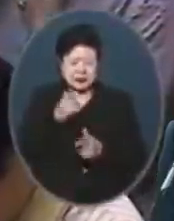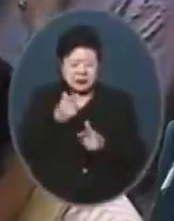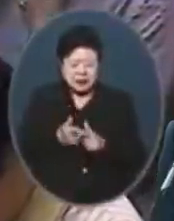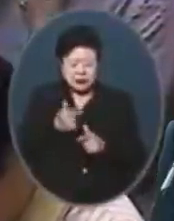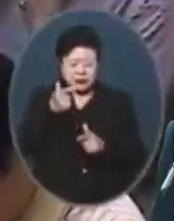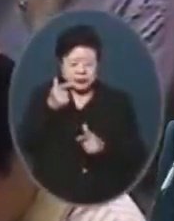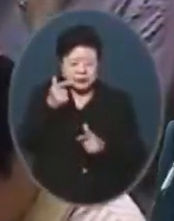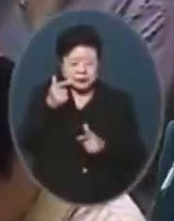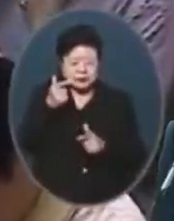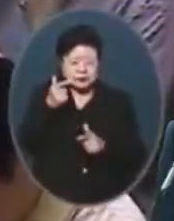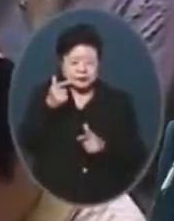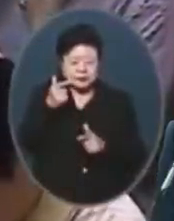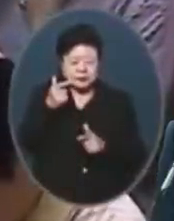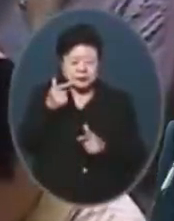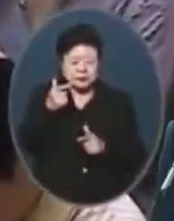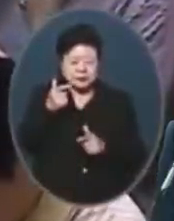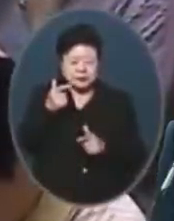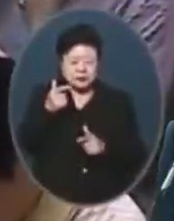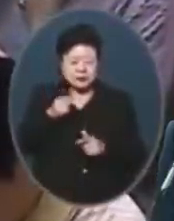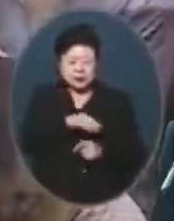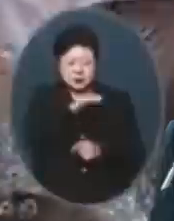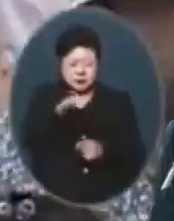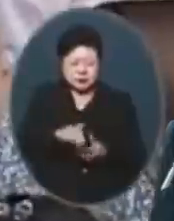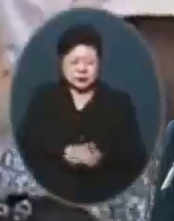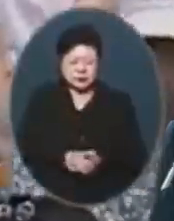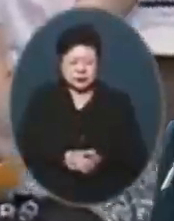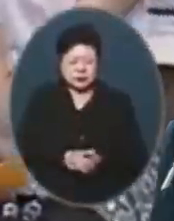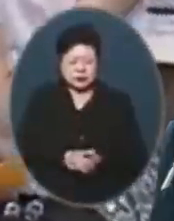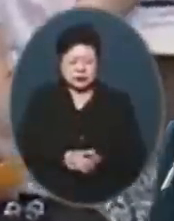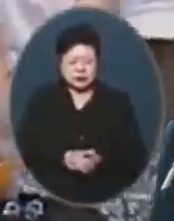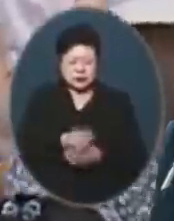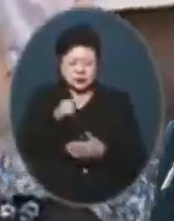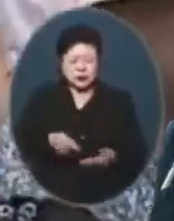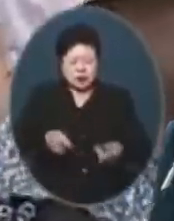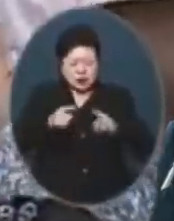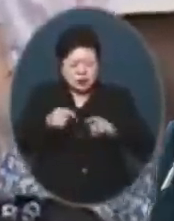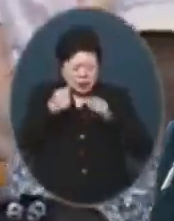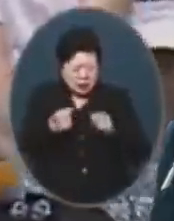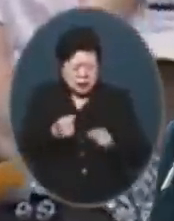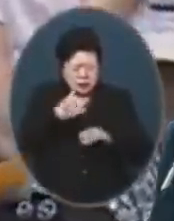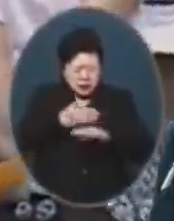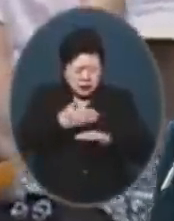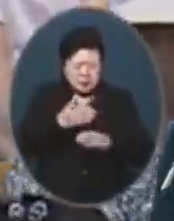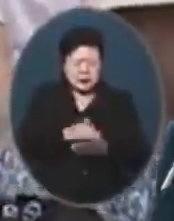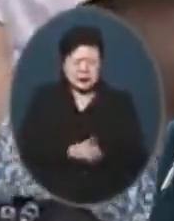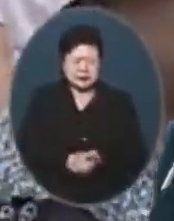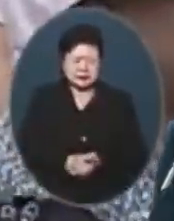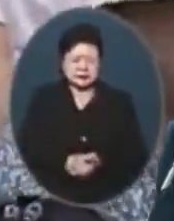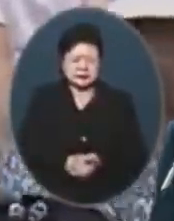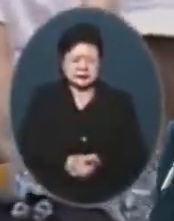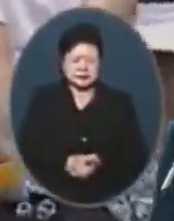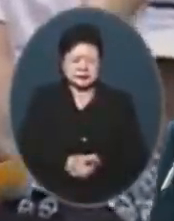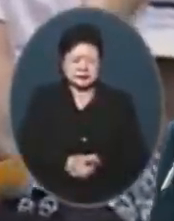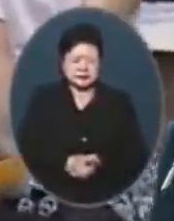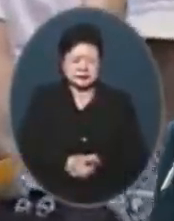예수님이 우리 진흙 속에 들어와 계심을 감사합니다.